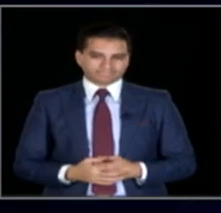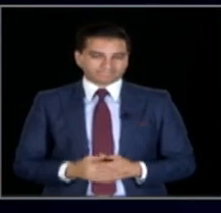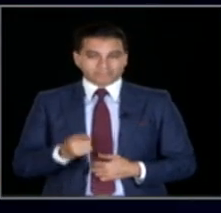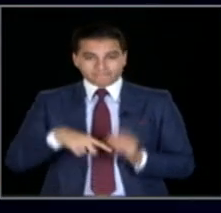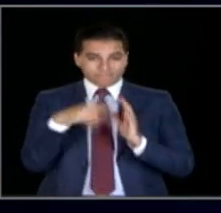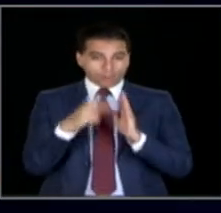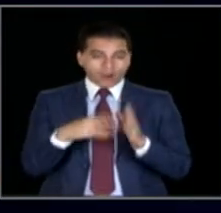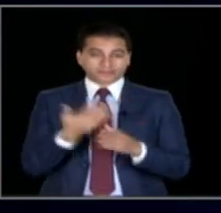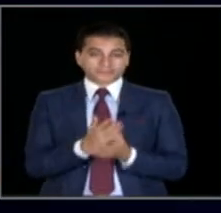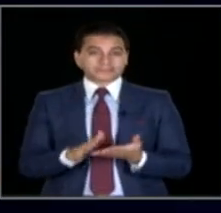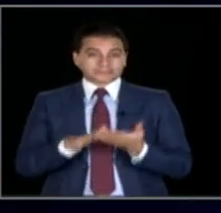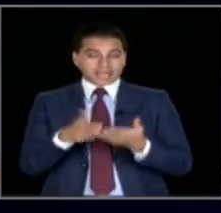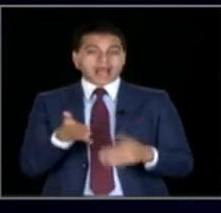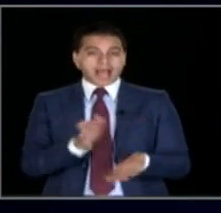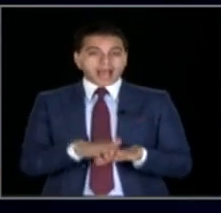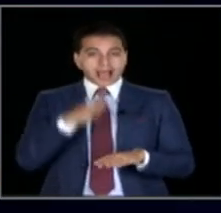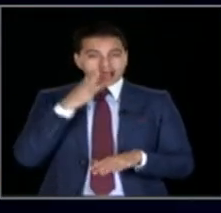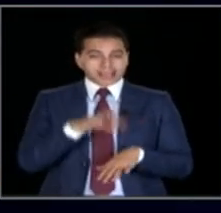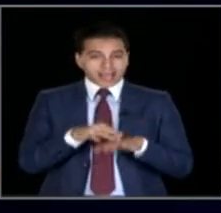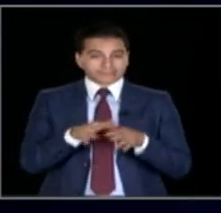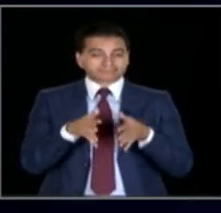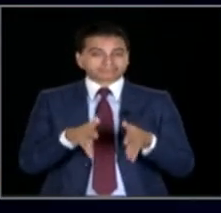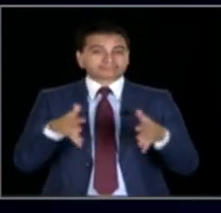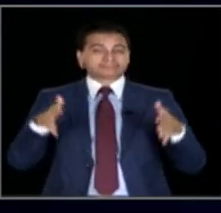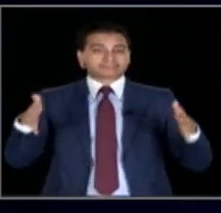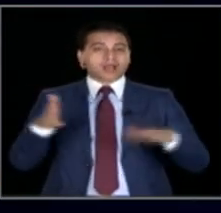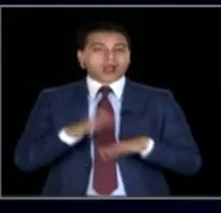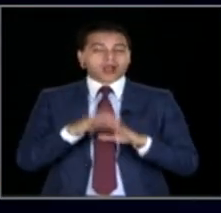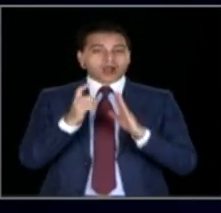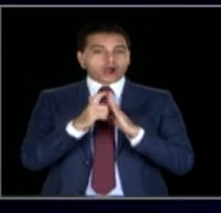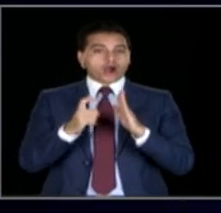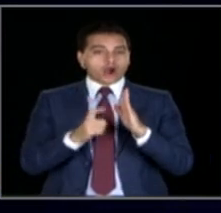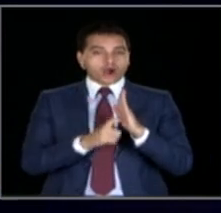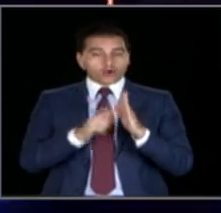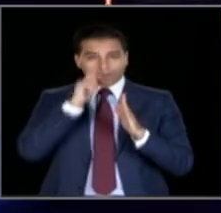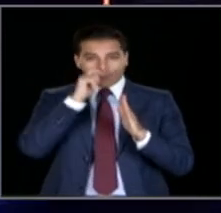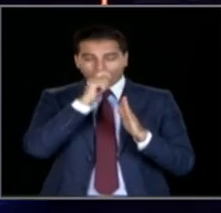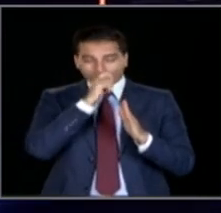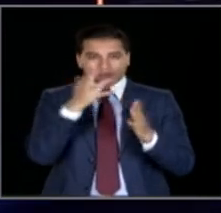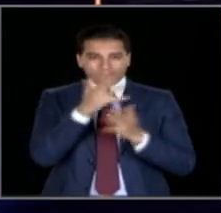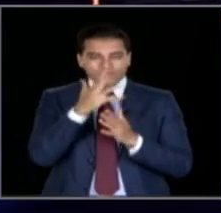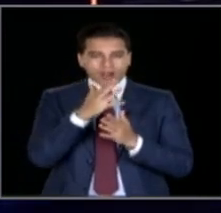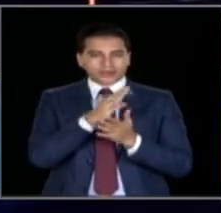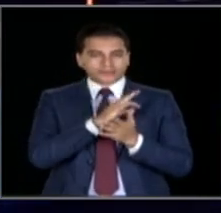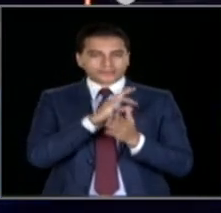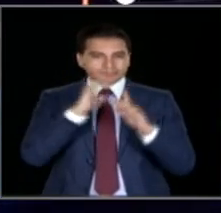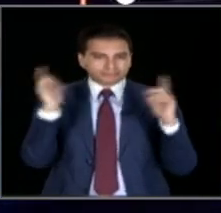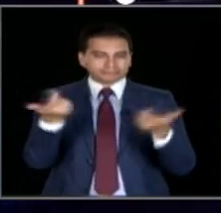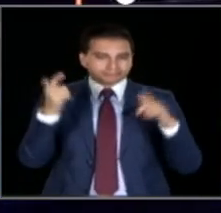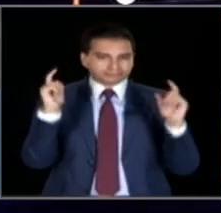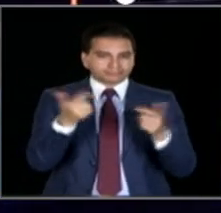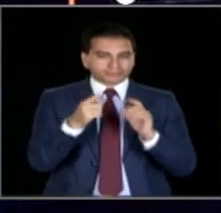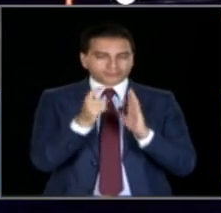المعاهدة دي ساعدت في انتشار قوانين مكافحة المخدرات. هقول معلومة